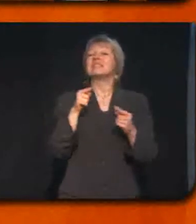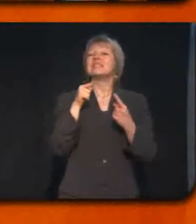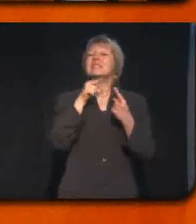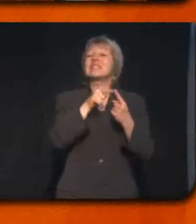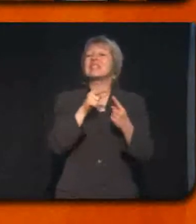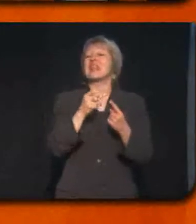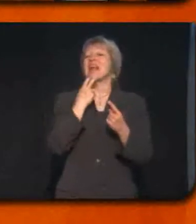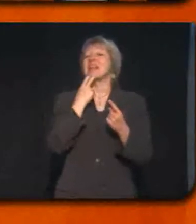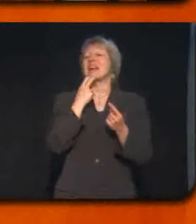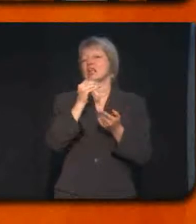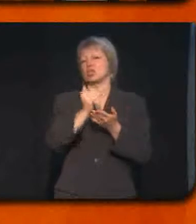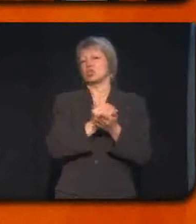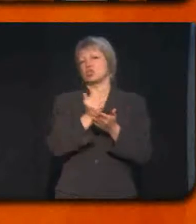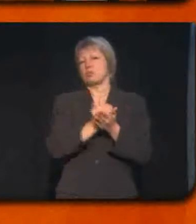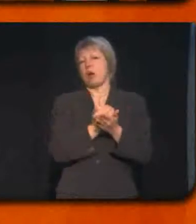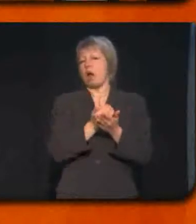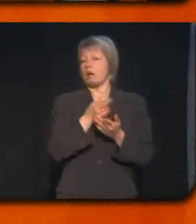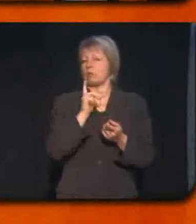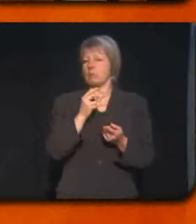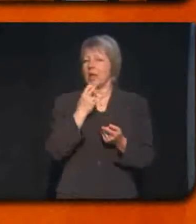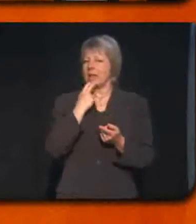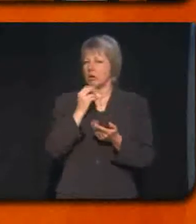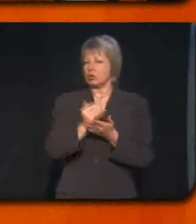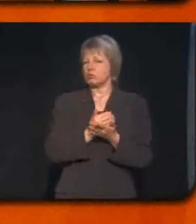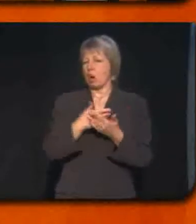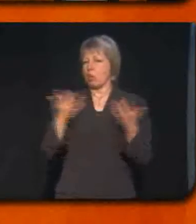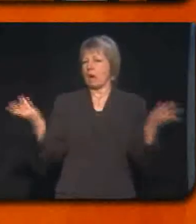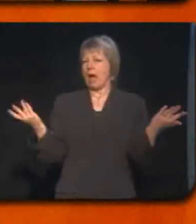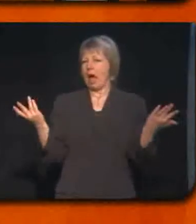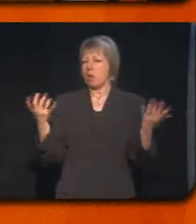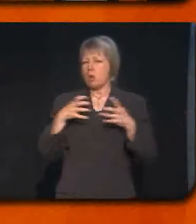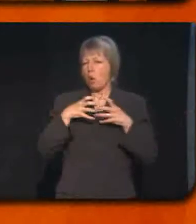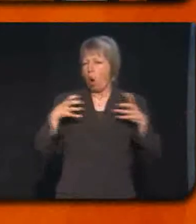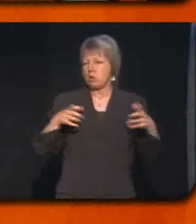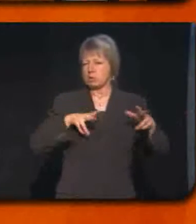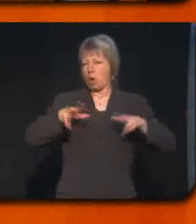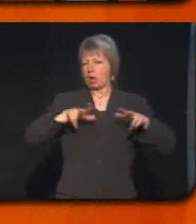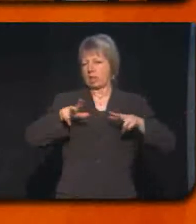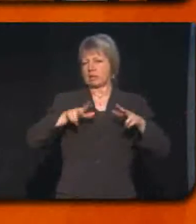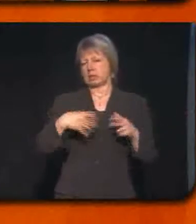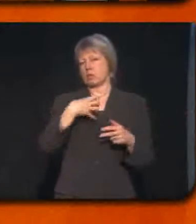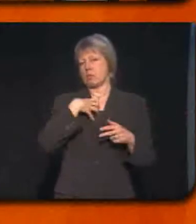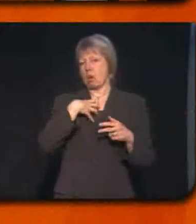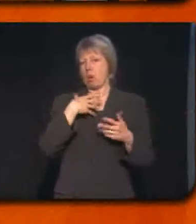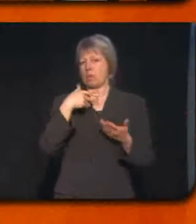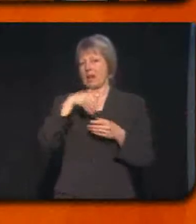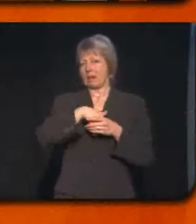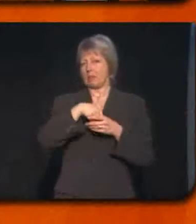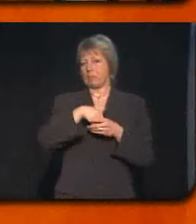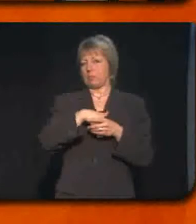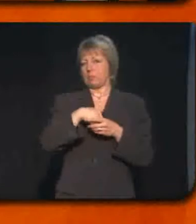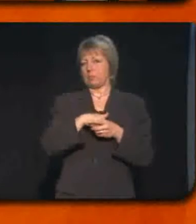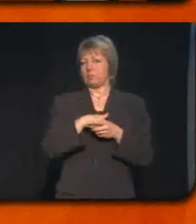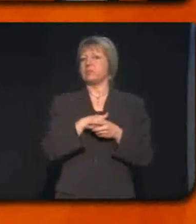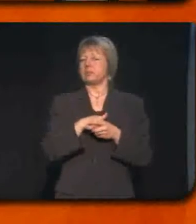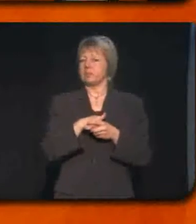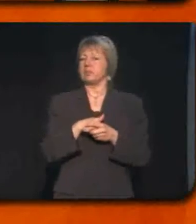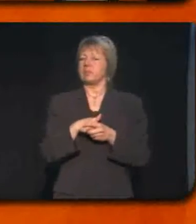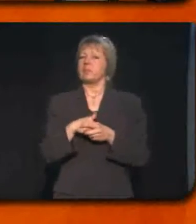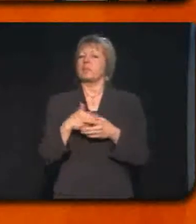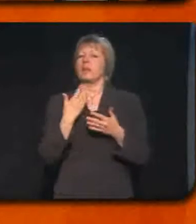de facto ist es so dass dadurch keine Energie gespart wird sondern dass es riesige organisatorische Probleme gibt in der Wirtschaft in